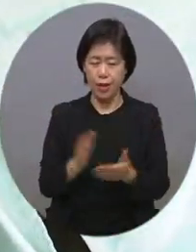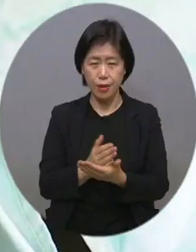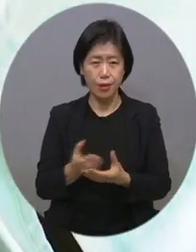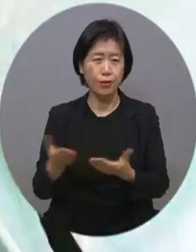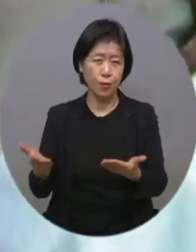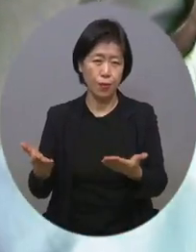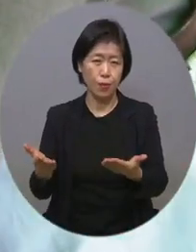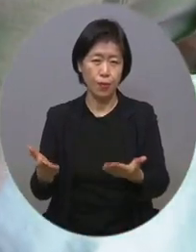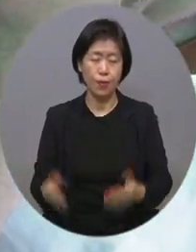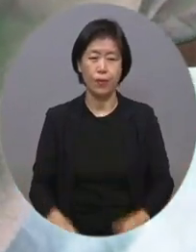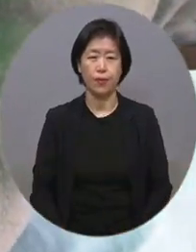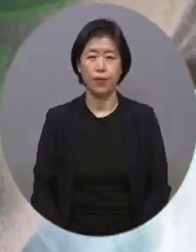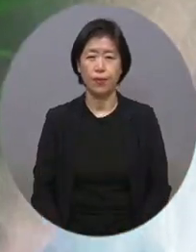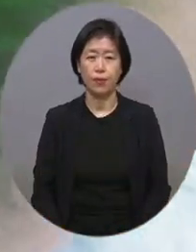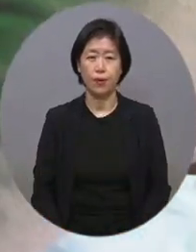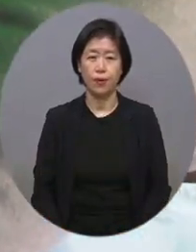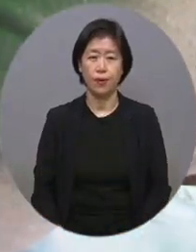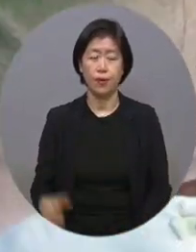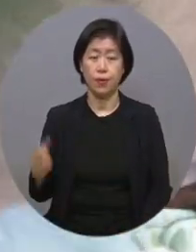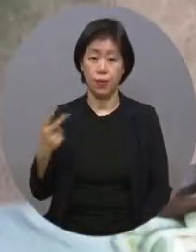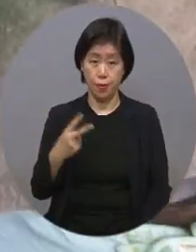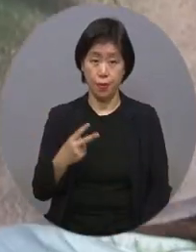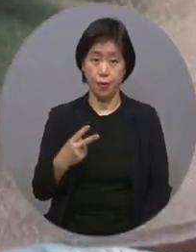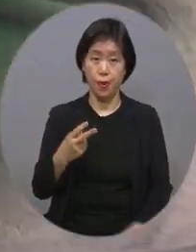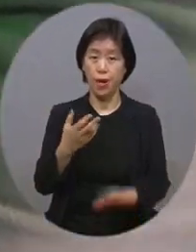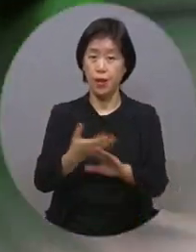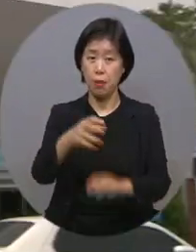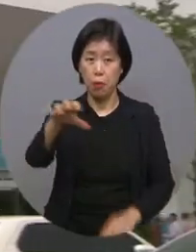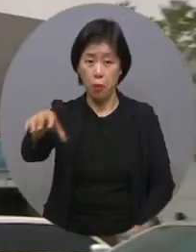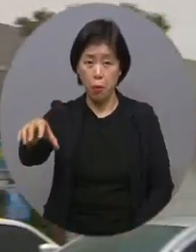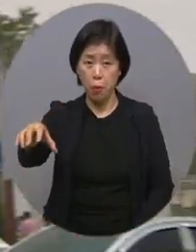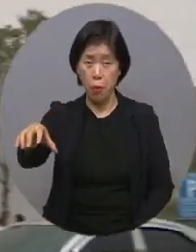있고요. 또 우리 시에는 다른 지역에 없는